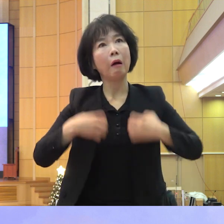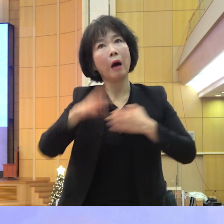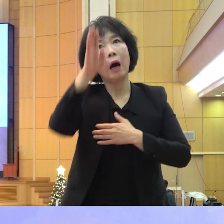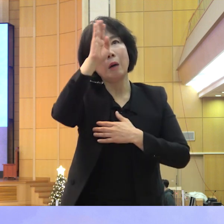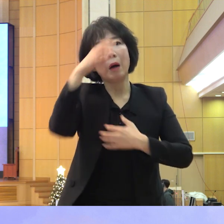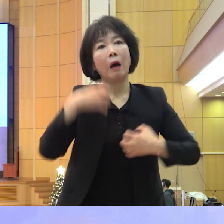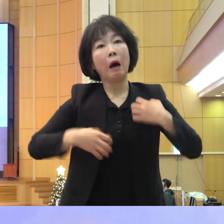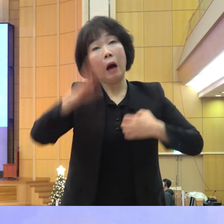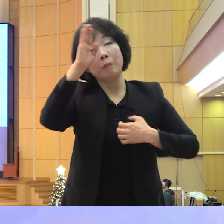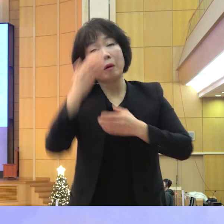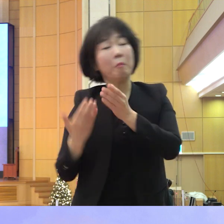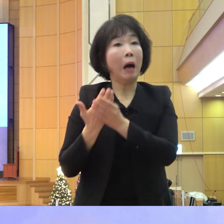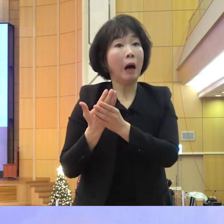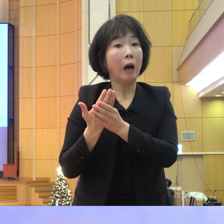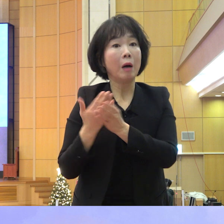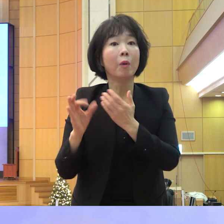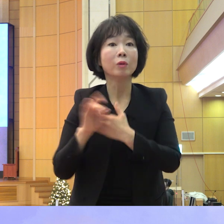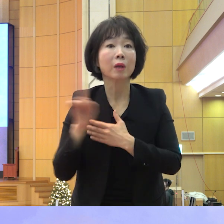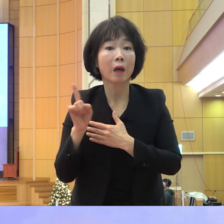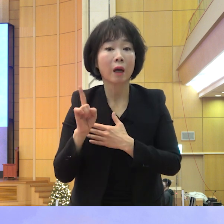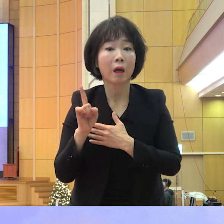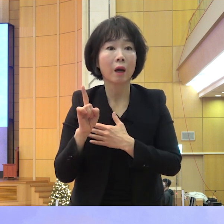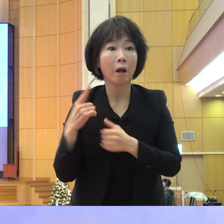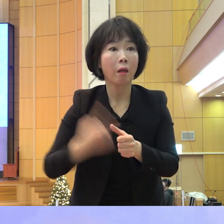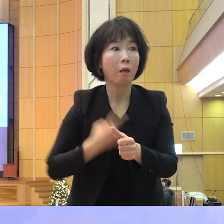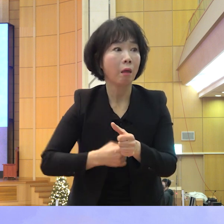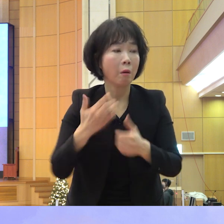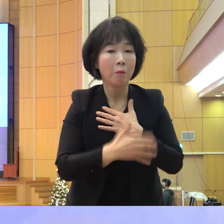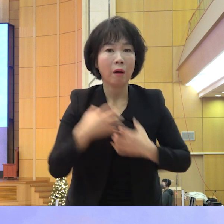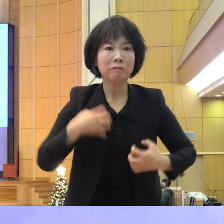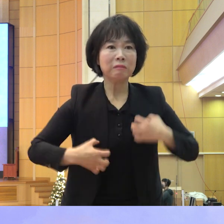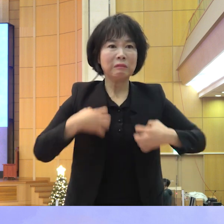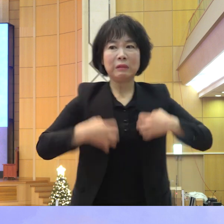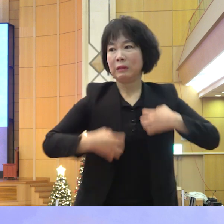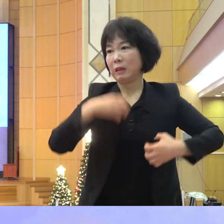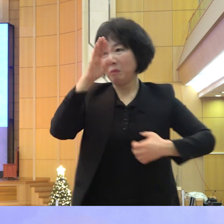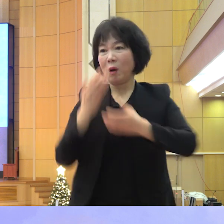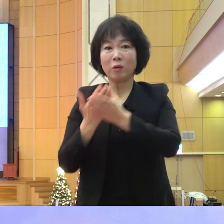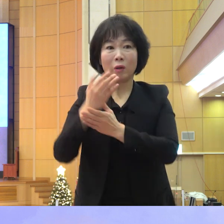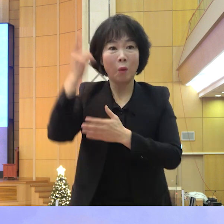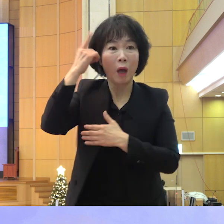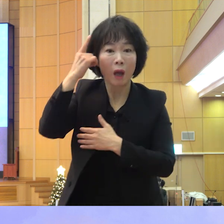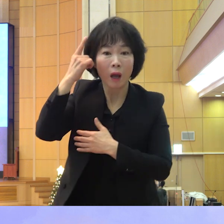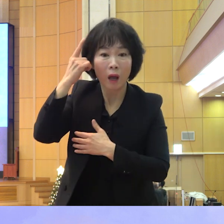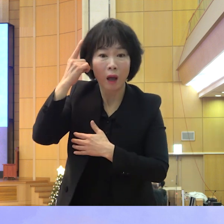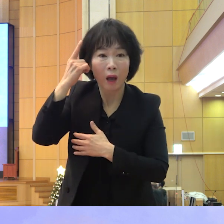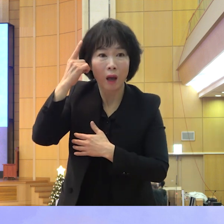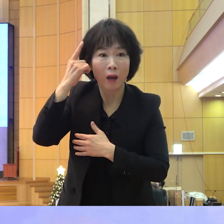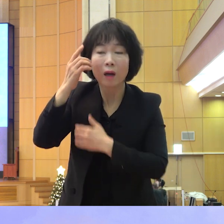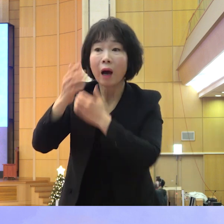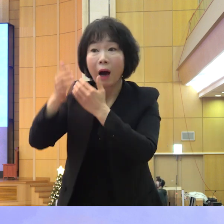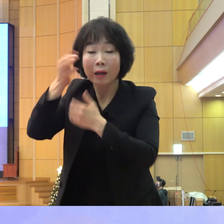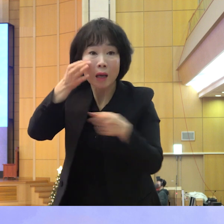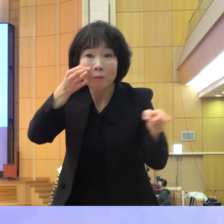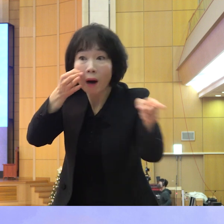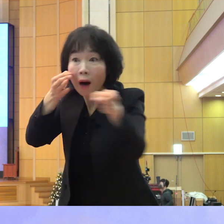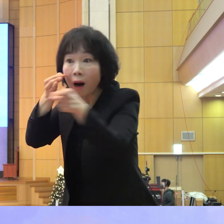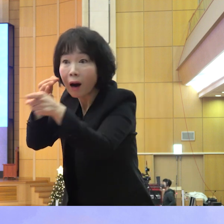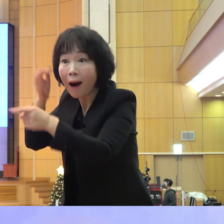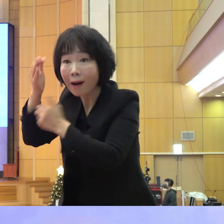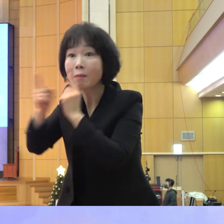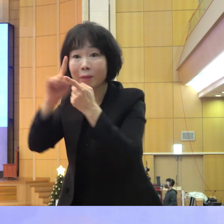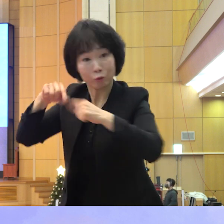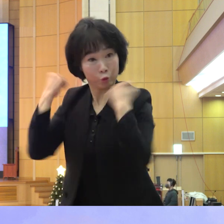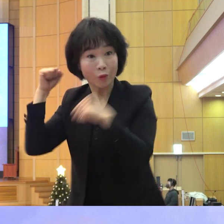그렇지만 여러분 육체에 병이 발생하지 않는 것은 하나님이 매일매일